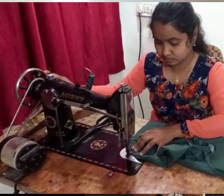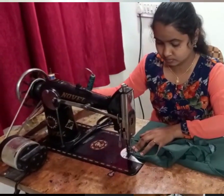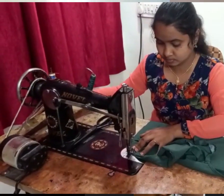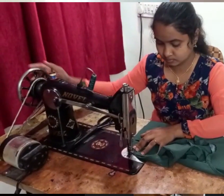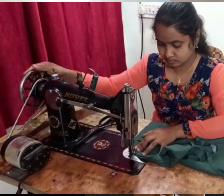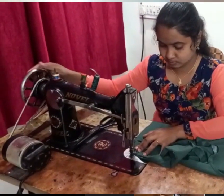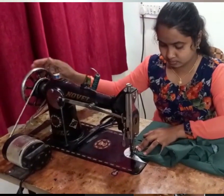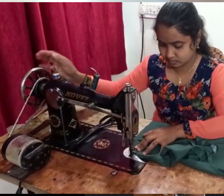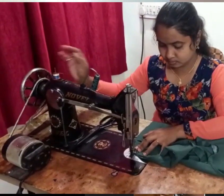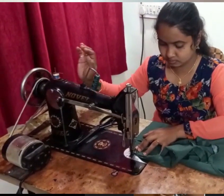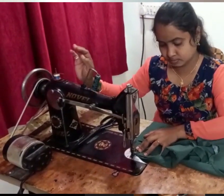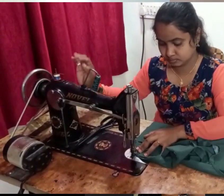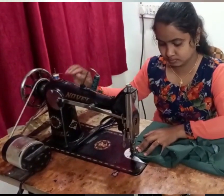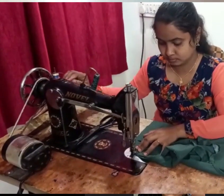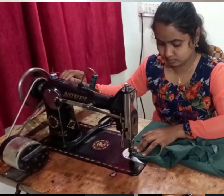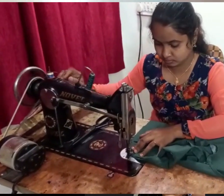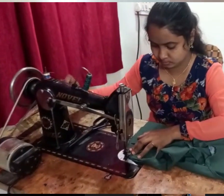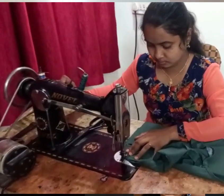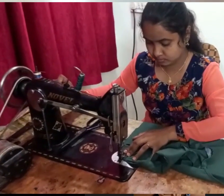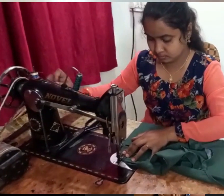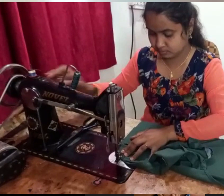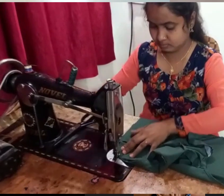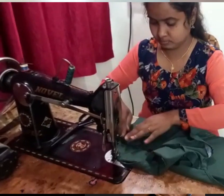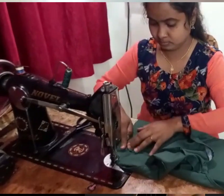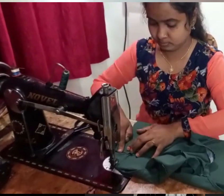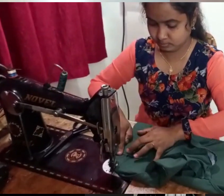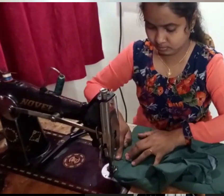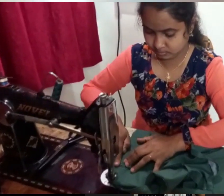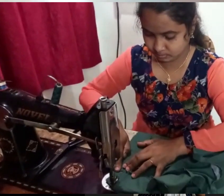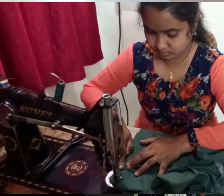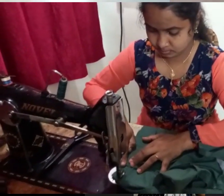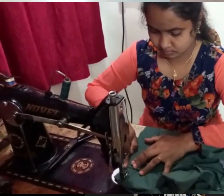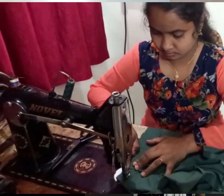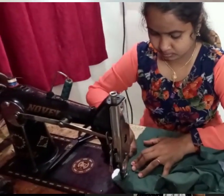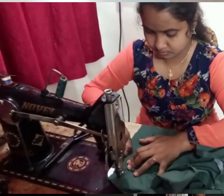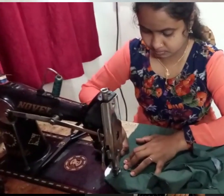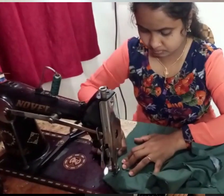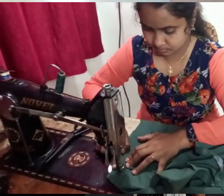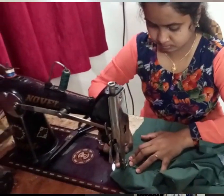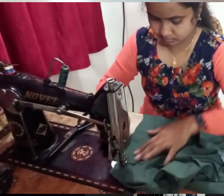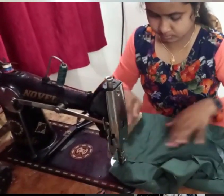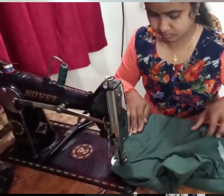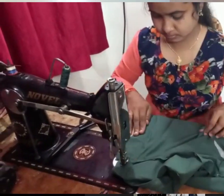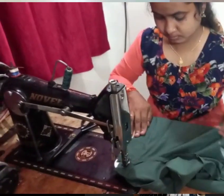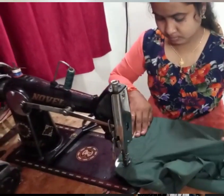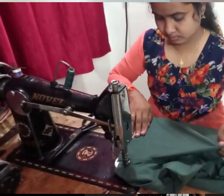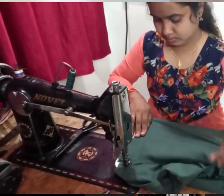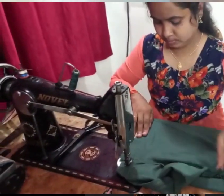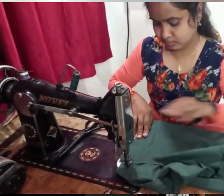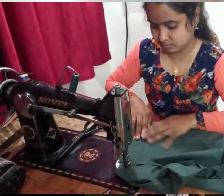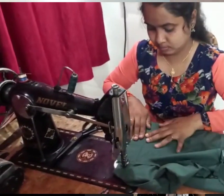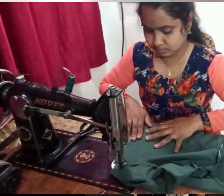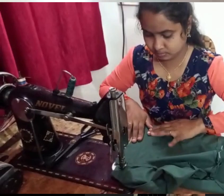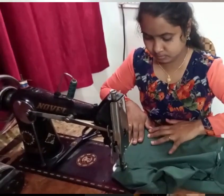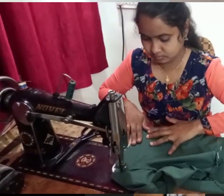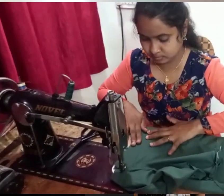इसने जो ड्रेस पहना है उस पर एम्ब्रॉयडरी भी उसी ने खुद किया है और स्टिच भी, हम दोनों का ड्रेस। क्या तो हम प्रैक्टिस